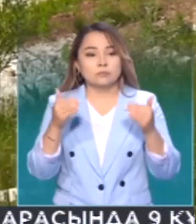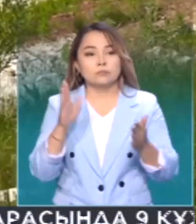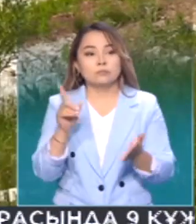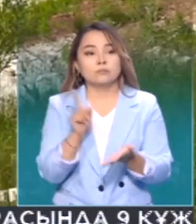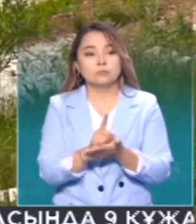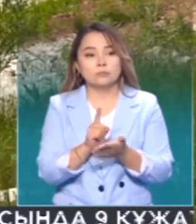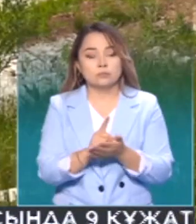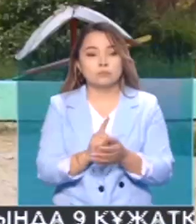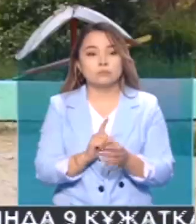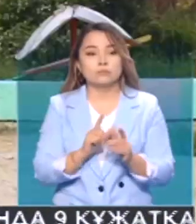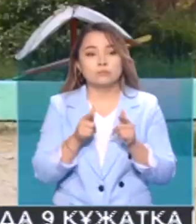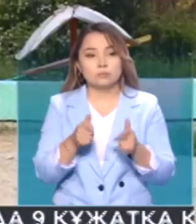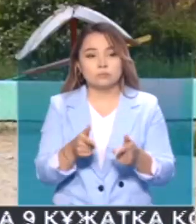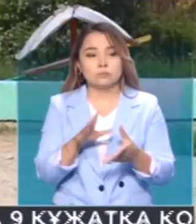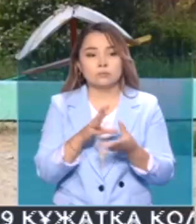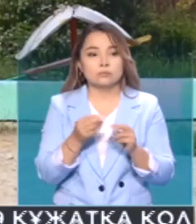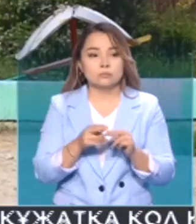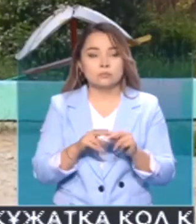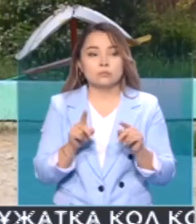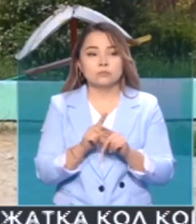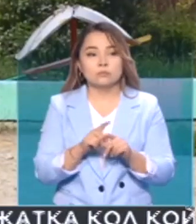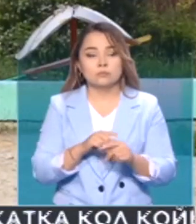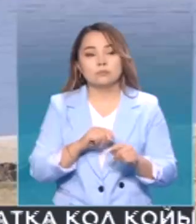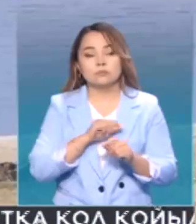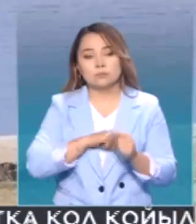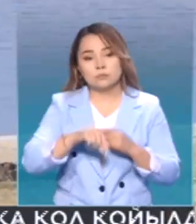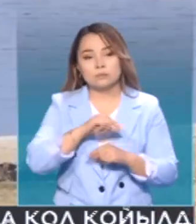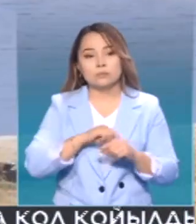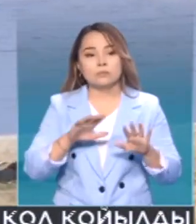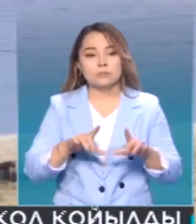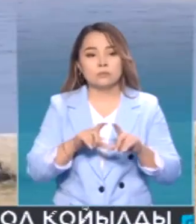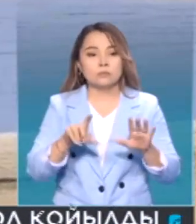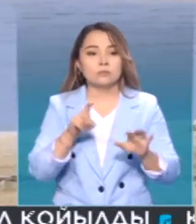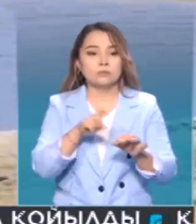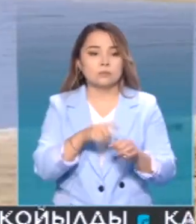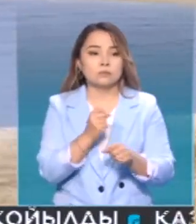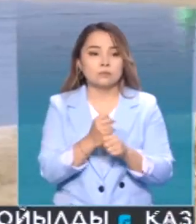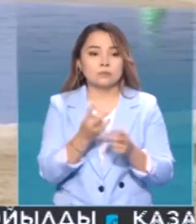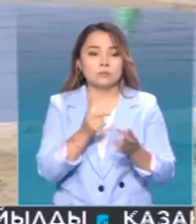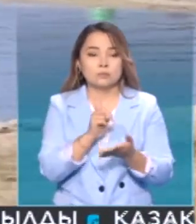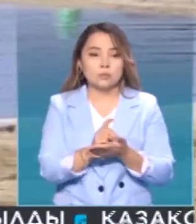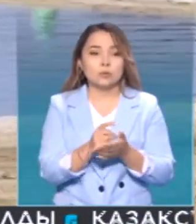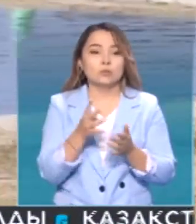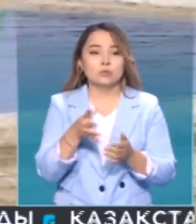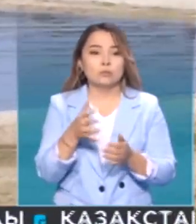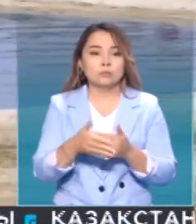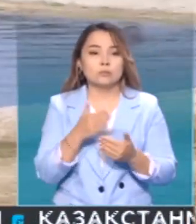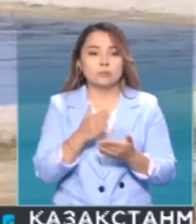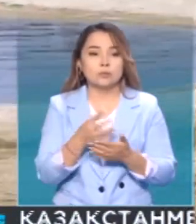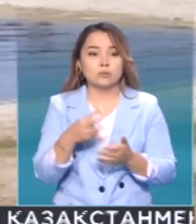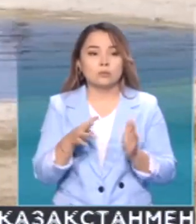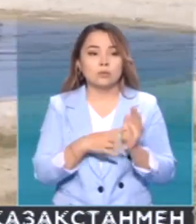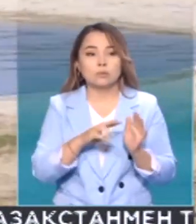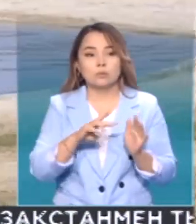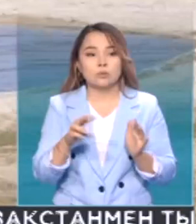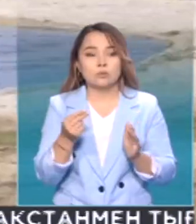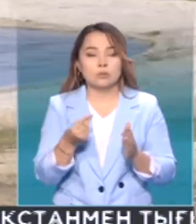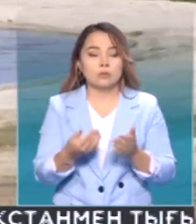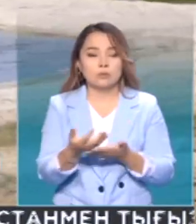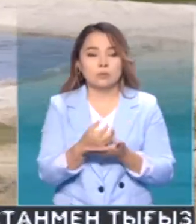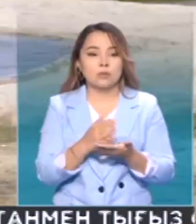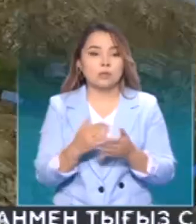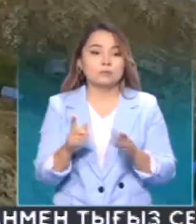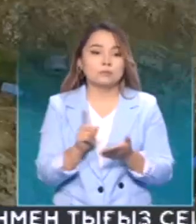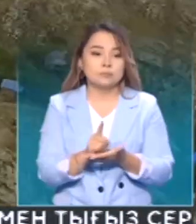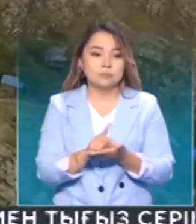Салық түсімін жоғарылату үшін кәсіпкерлердің нысан кенттің өзіне тіркеу. Қазір 4,5 мың тұрғыннан жылына 39 миллион теңге салық жиналады. Бұқтырма